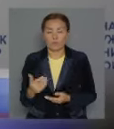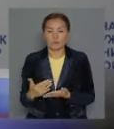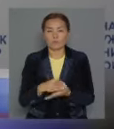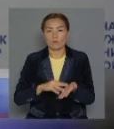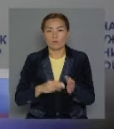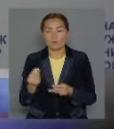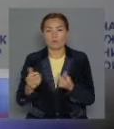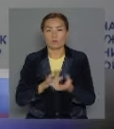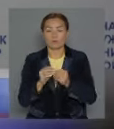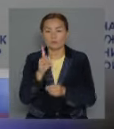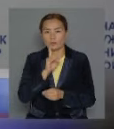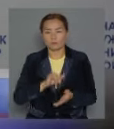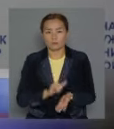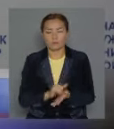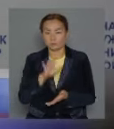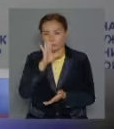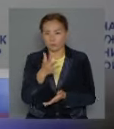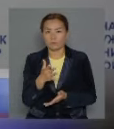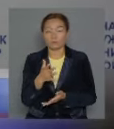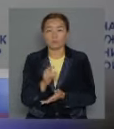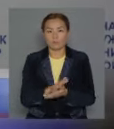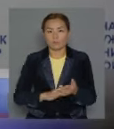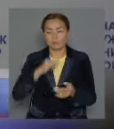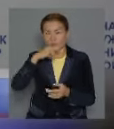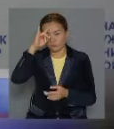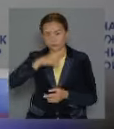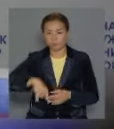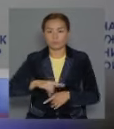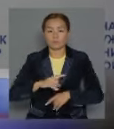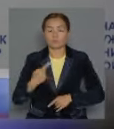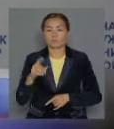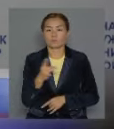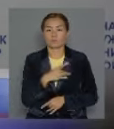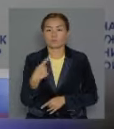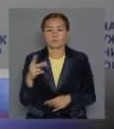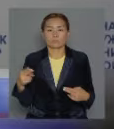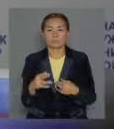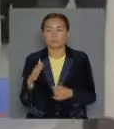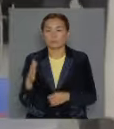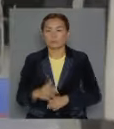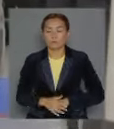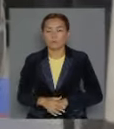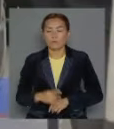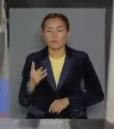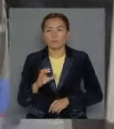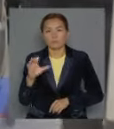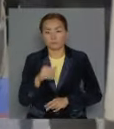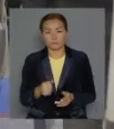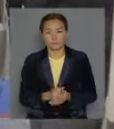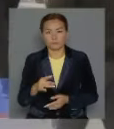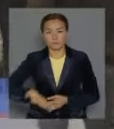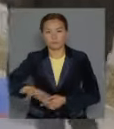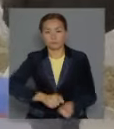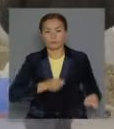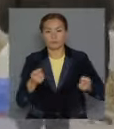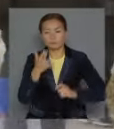төлеп, уақытшамен 5 жылға қойып, Қазақстан Республикасының ақ мемлекеттік белгісін алып жатыр. Былтыр 1 қыркүйекке дейін елімізге